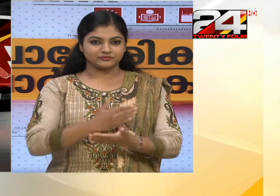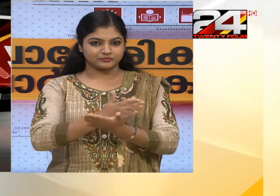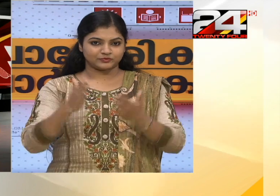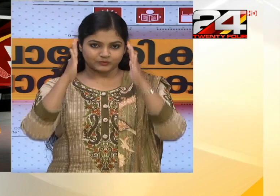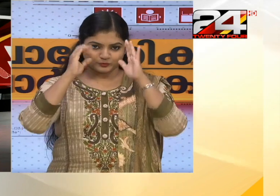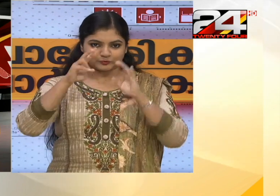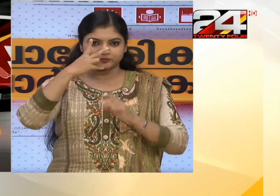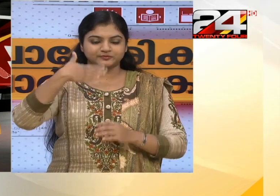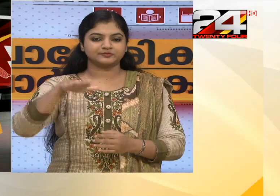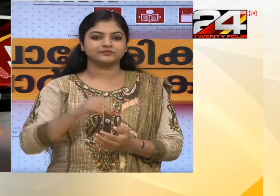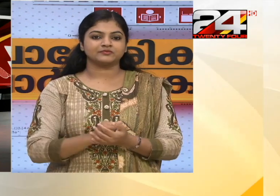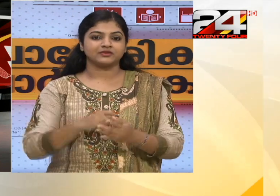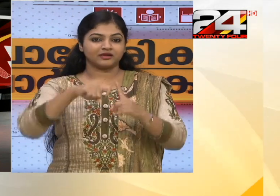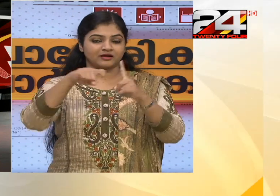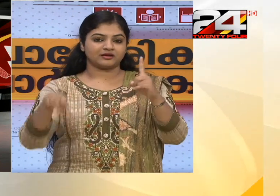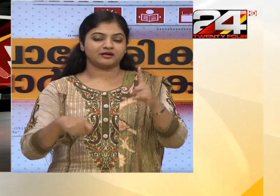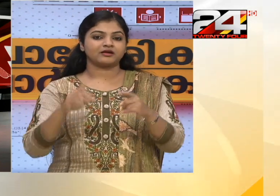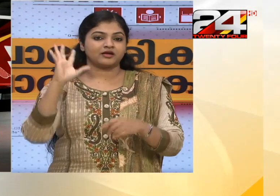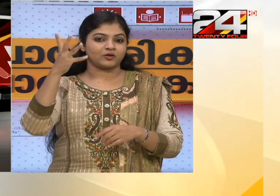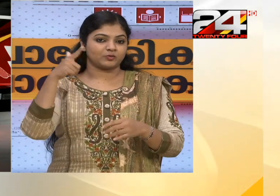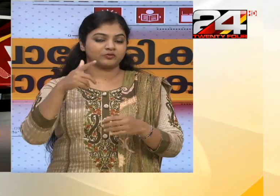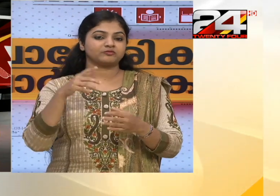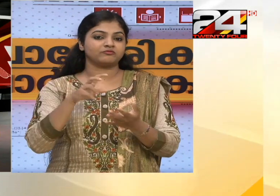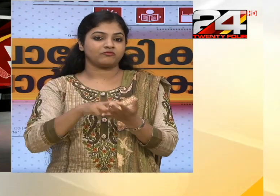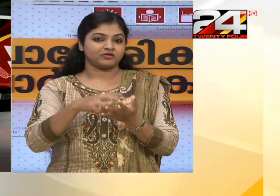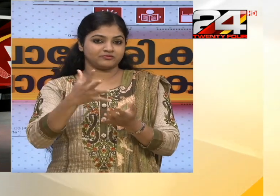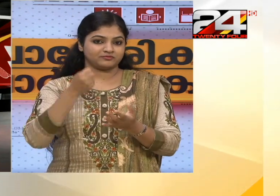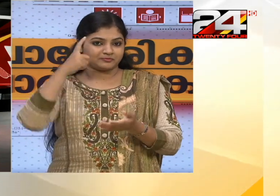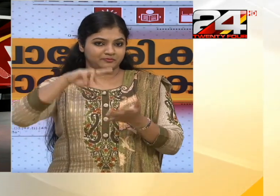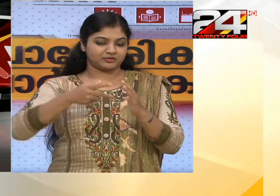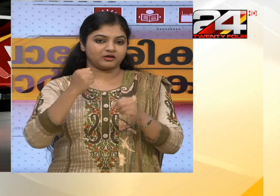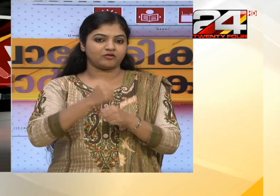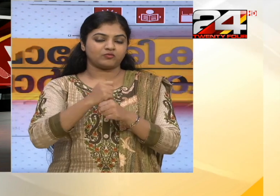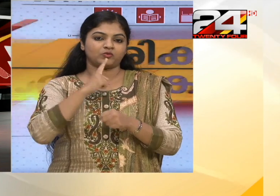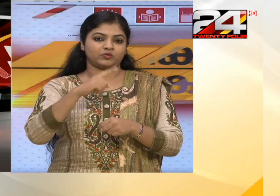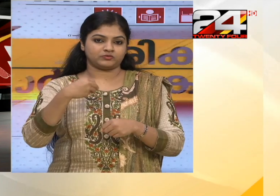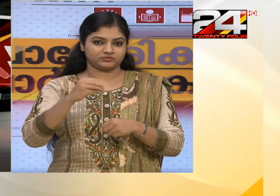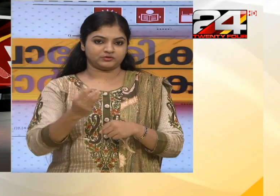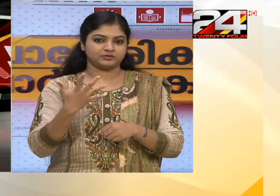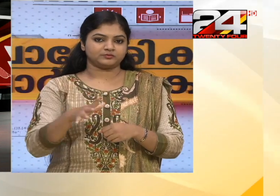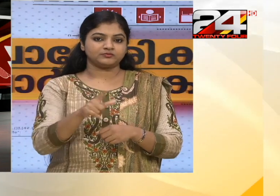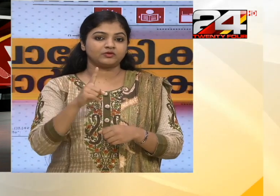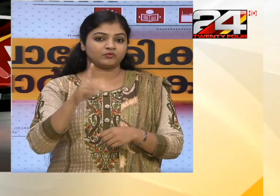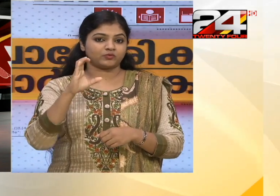നോക്കാം വിശദമായ റിപ്പോർട്ടുകൾ. സംസ്ഥാനത്ത് ഹെലികോപ്റ്റർ വാടകയ്ക്കെടുക്കുന്നത് സംബന്ധിച്ച സർക്കാർ ഉത്തരവിറങ്ങി. ഇതിനായി